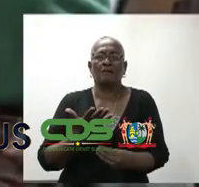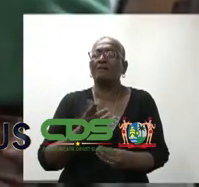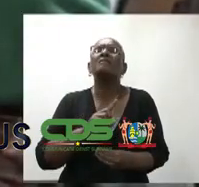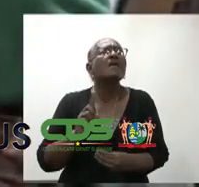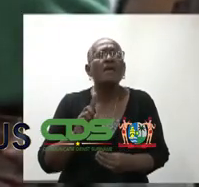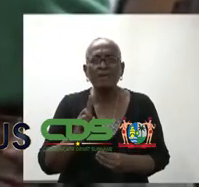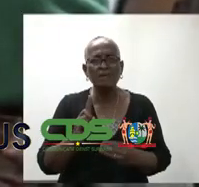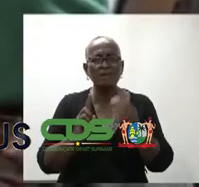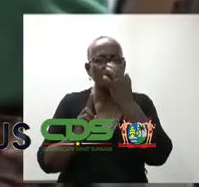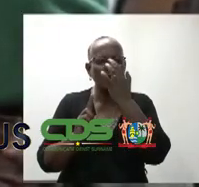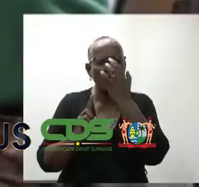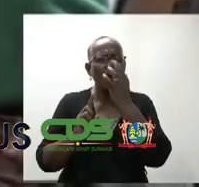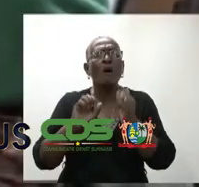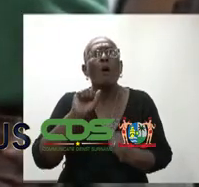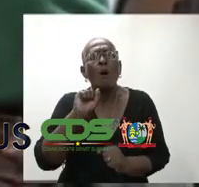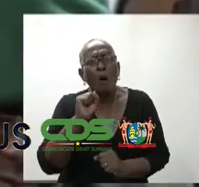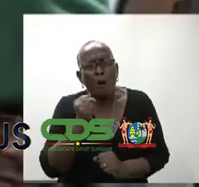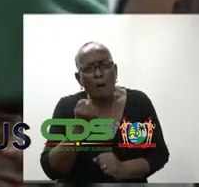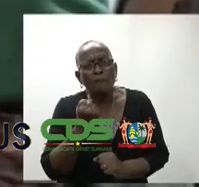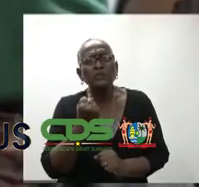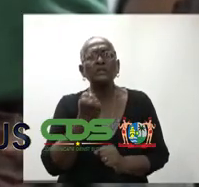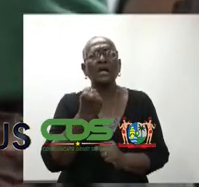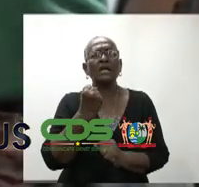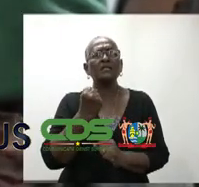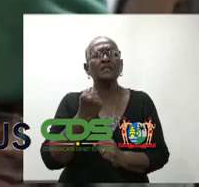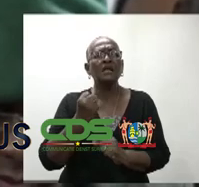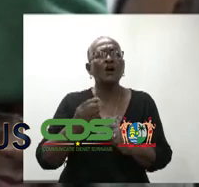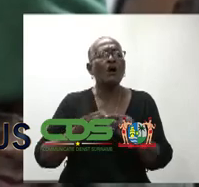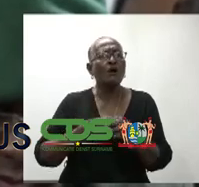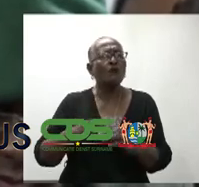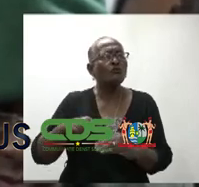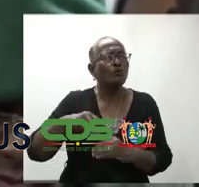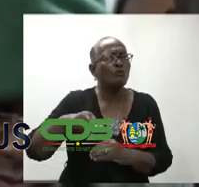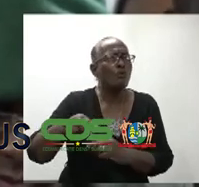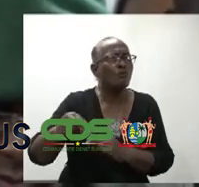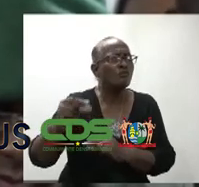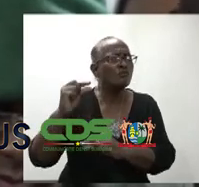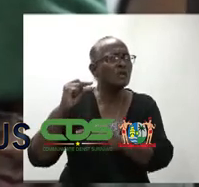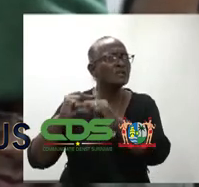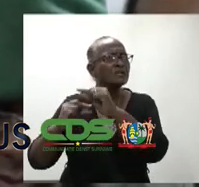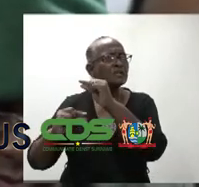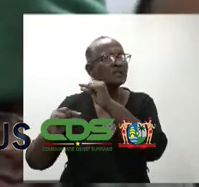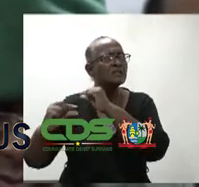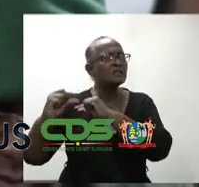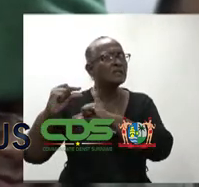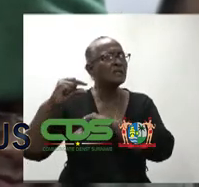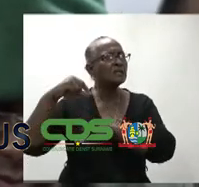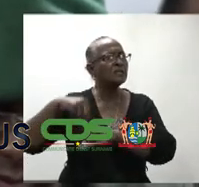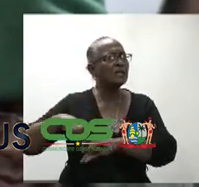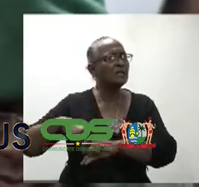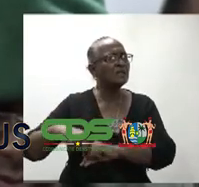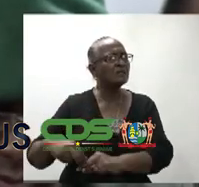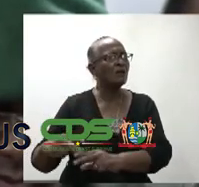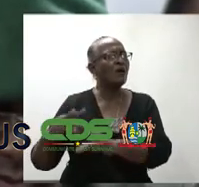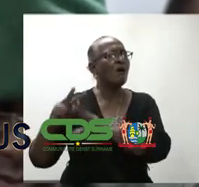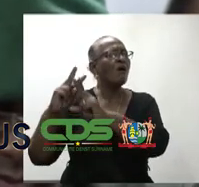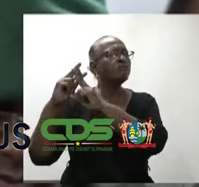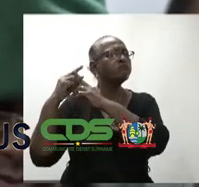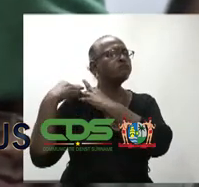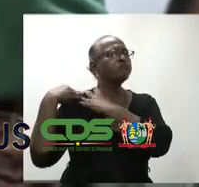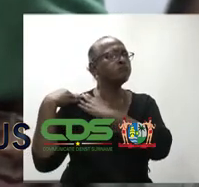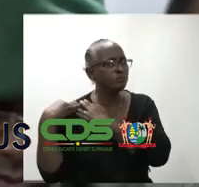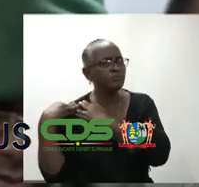Nee, maar omdat de loop van de geschiedenis deze verantwoordelijkheid op onze schouders heeft